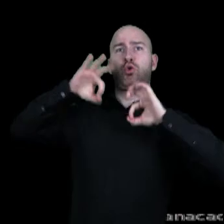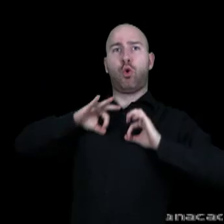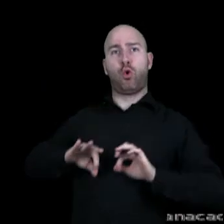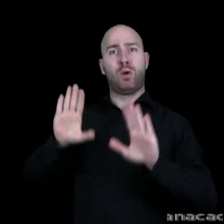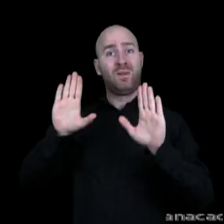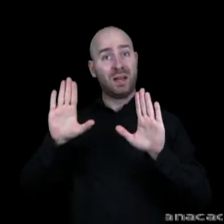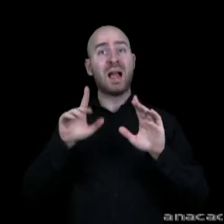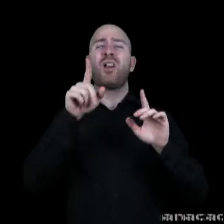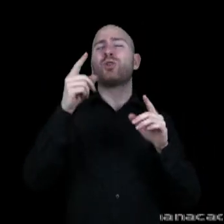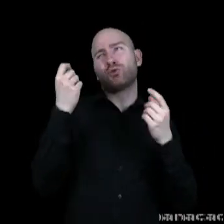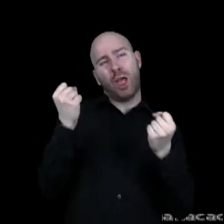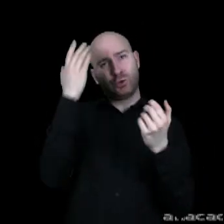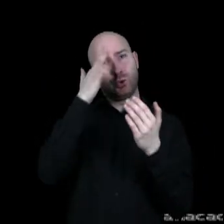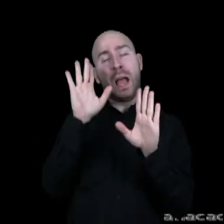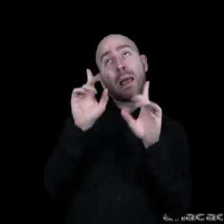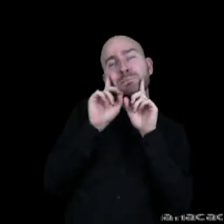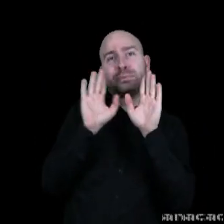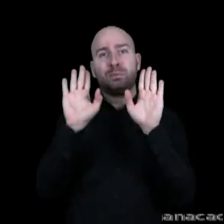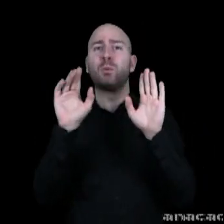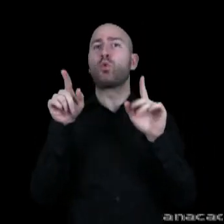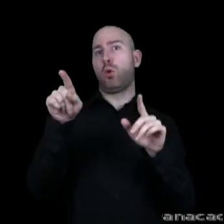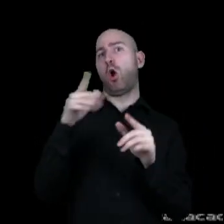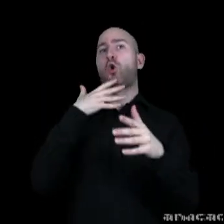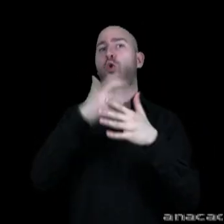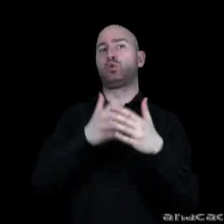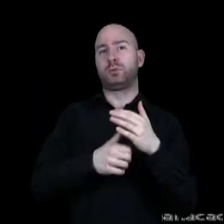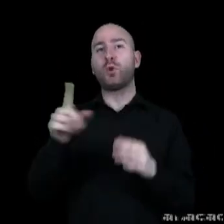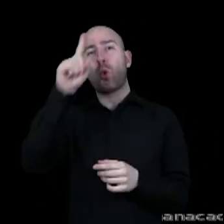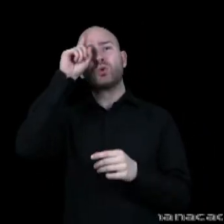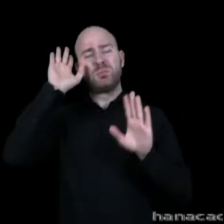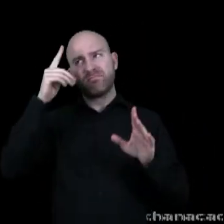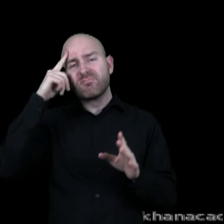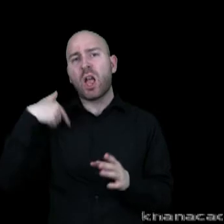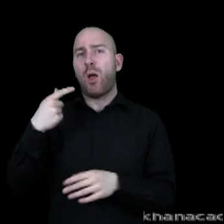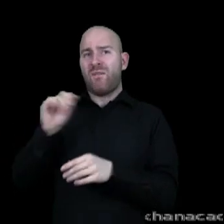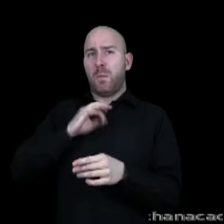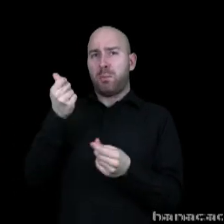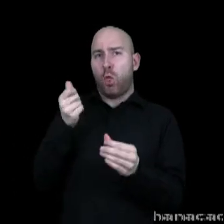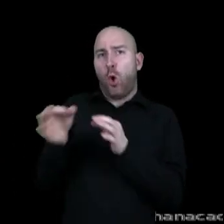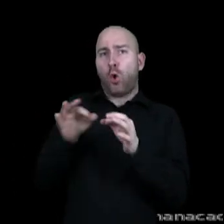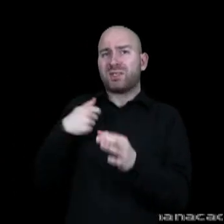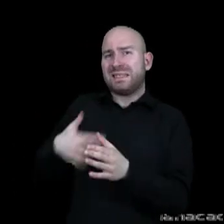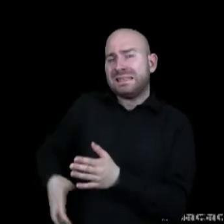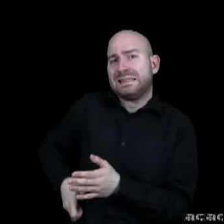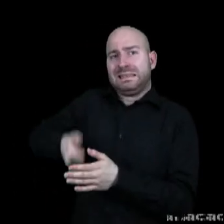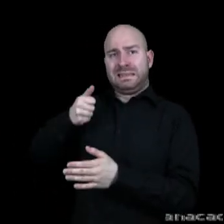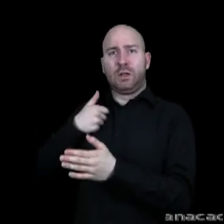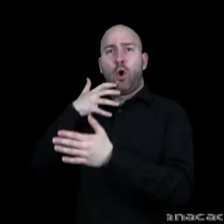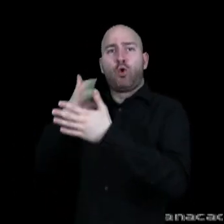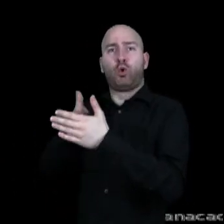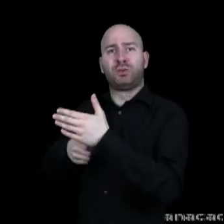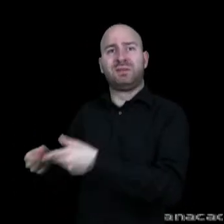gospodarce nie ma dochodu globalnego. Trudno sobie to wyobrazić, ale właśnie tak jest. Mimo wszystko